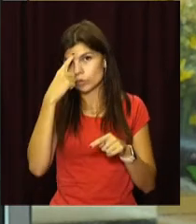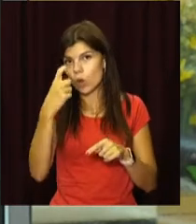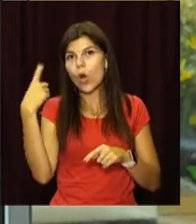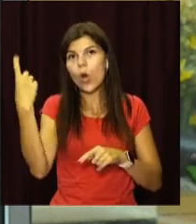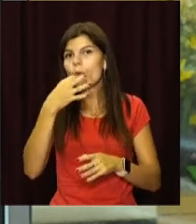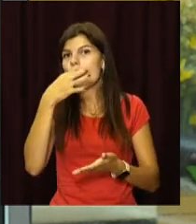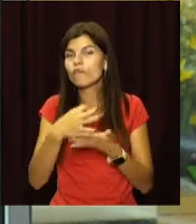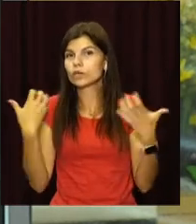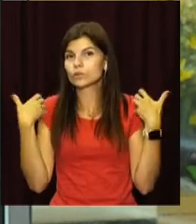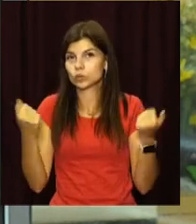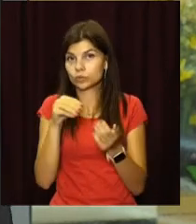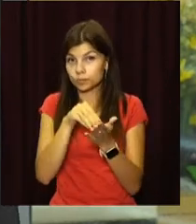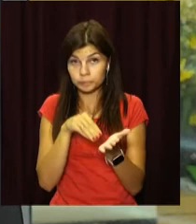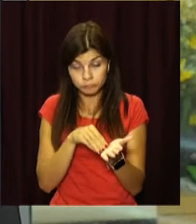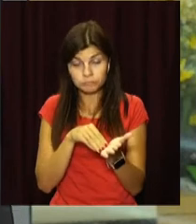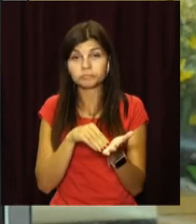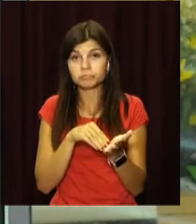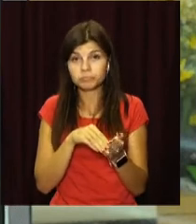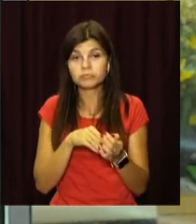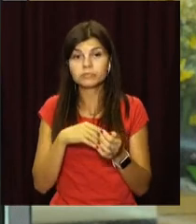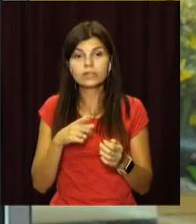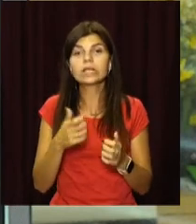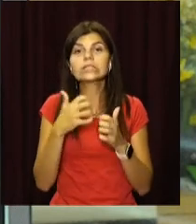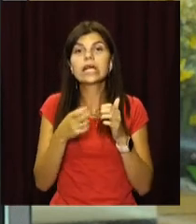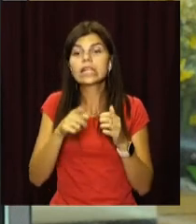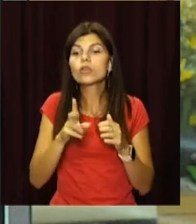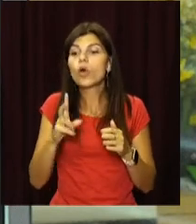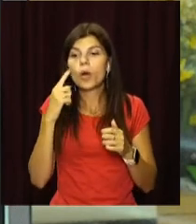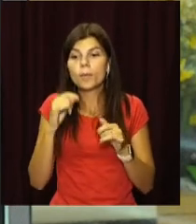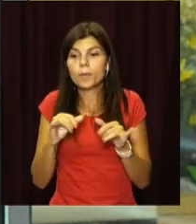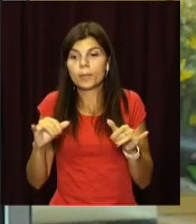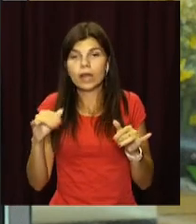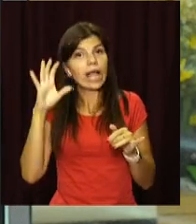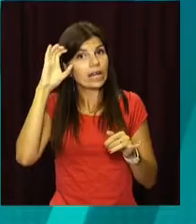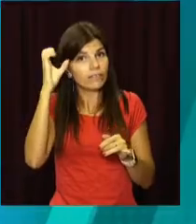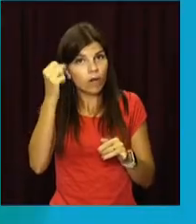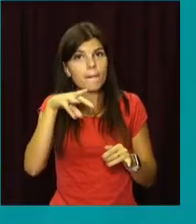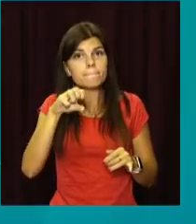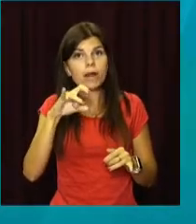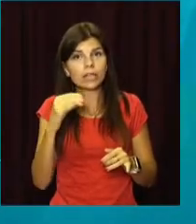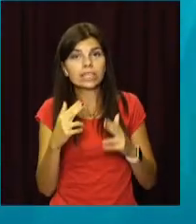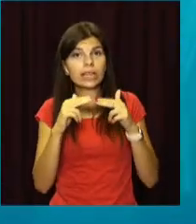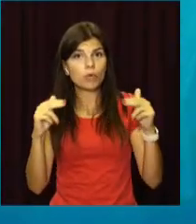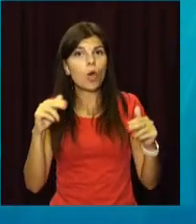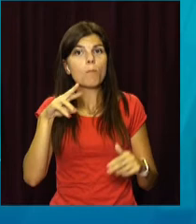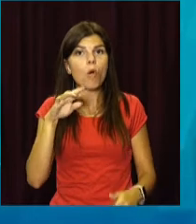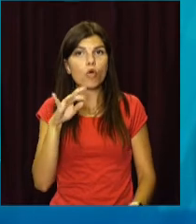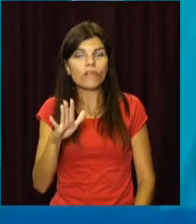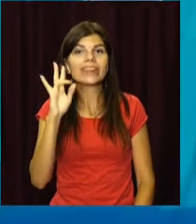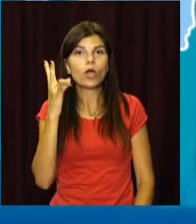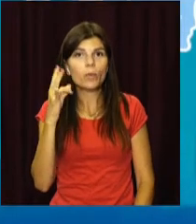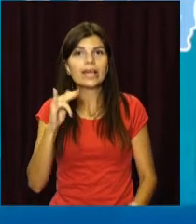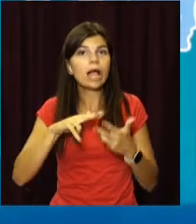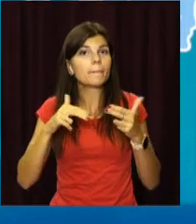в обласному департаменті охорони здоров'я. Серед лідерів поширення корони – Кривий Ріг, Марганець, Дніпро, Покров, Нікополь